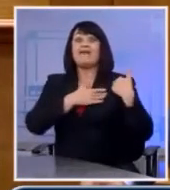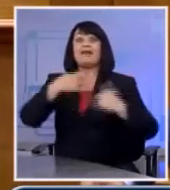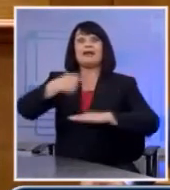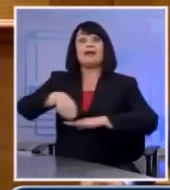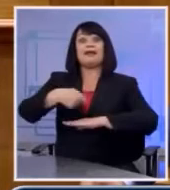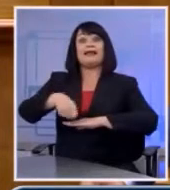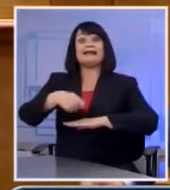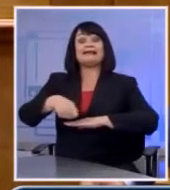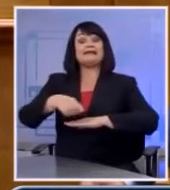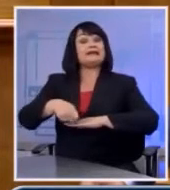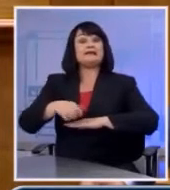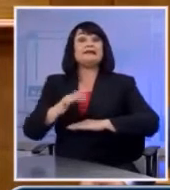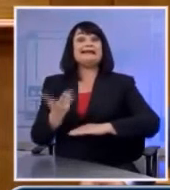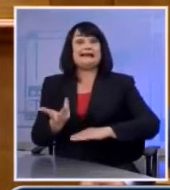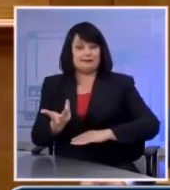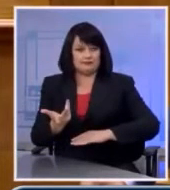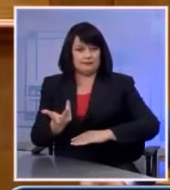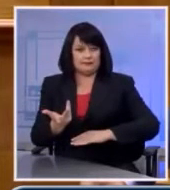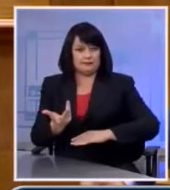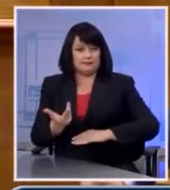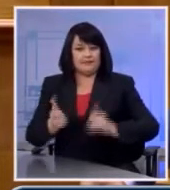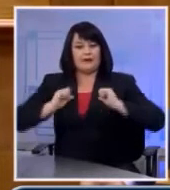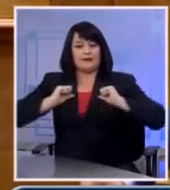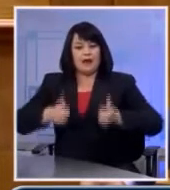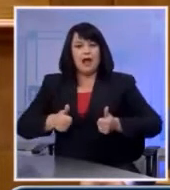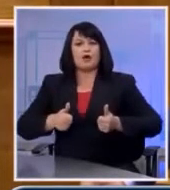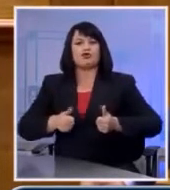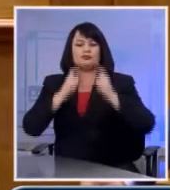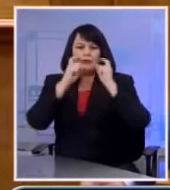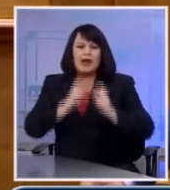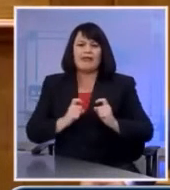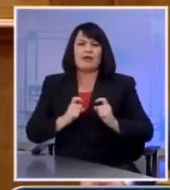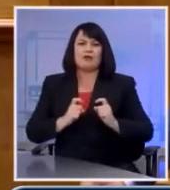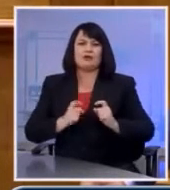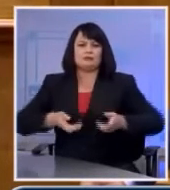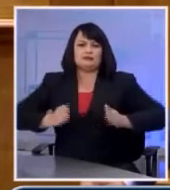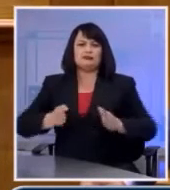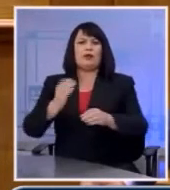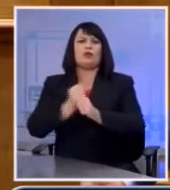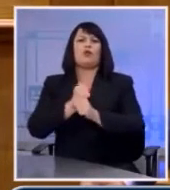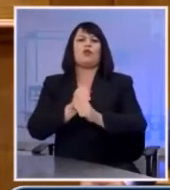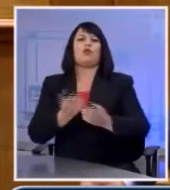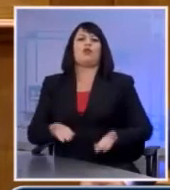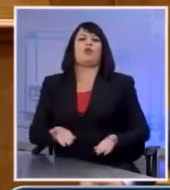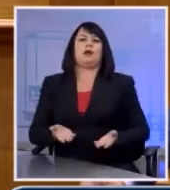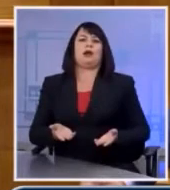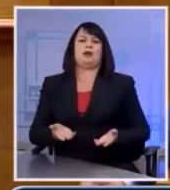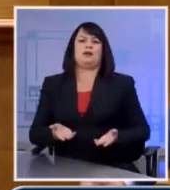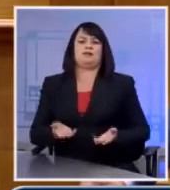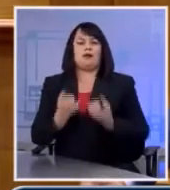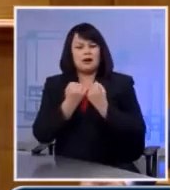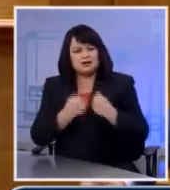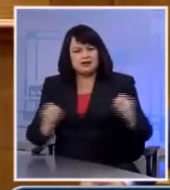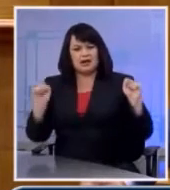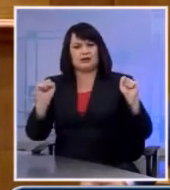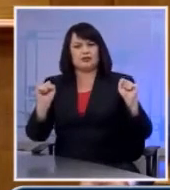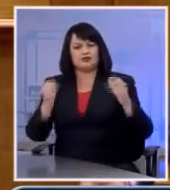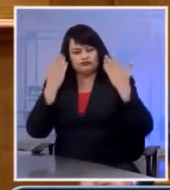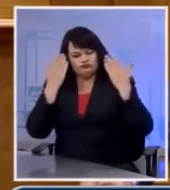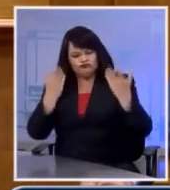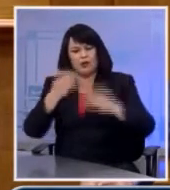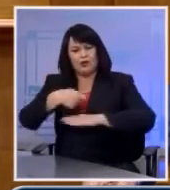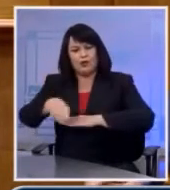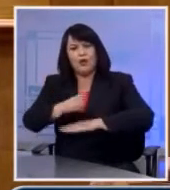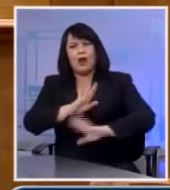Να ξαναβρει το θάρρος να κάνει το καθήκον του. Με αυταπάρνηση και ανεξαρτησία. Και